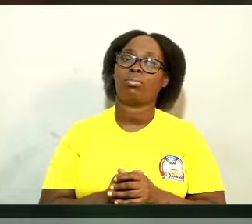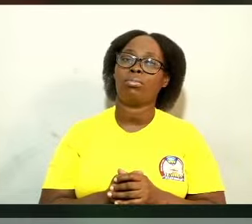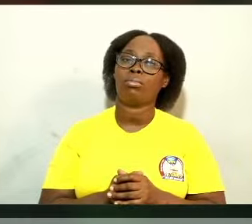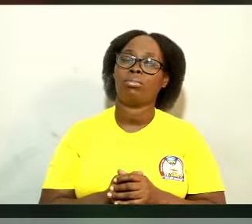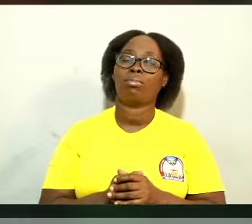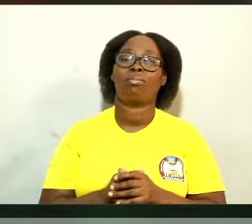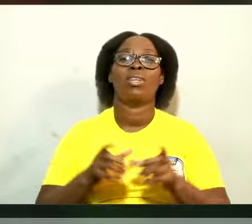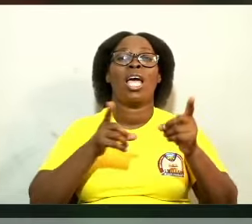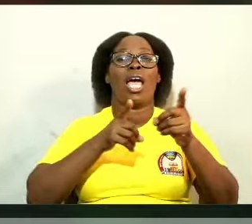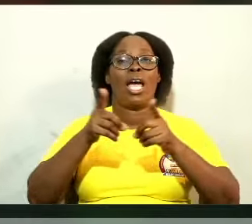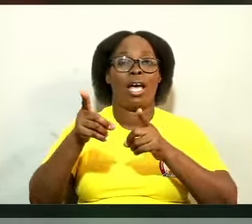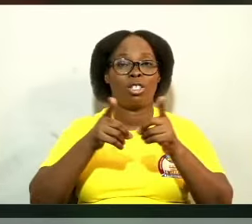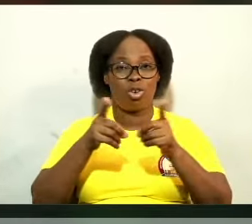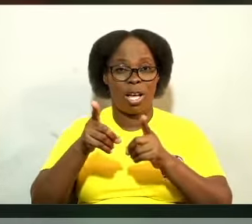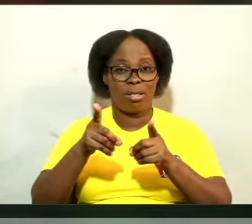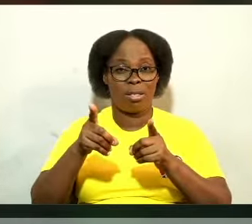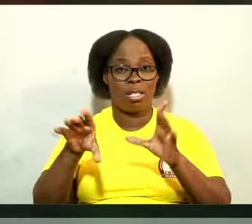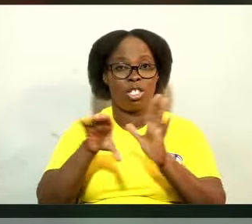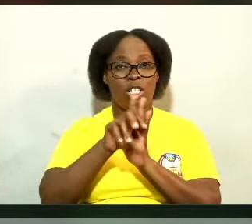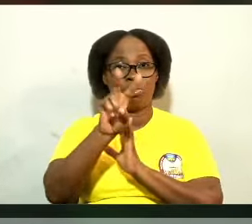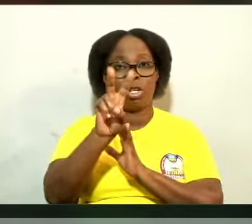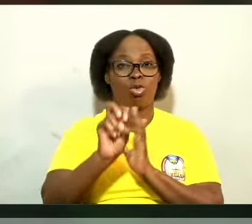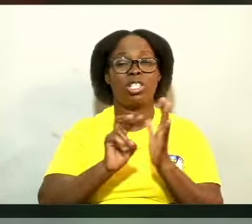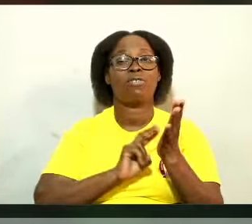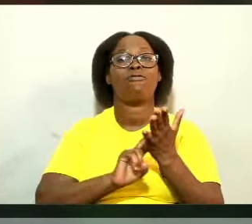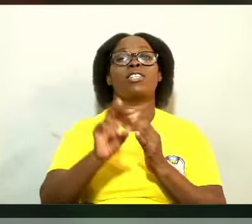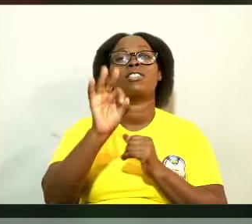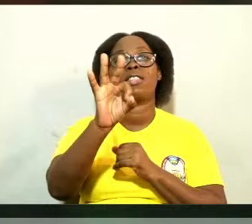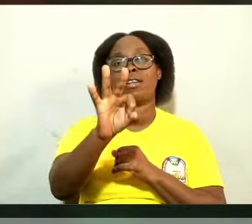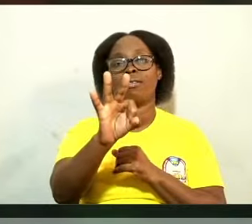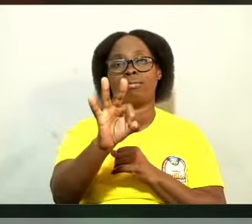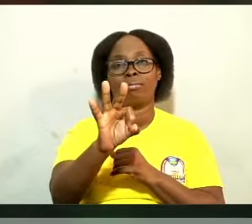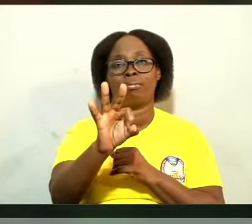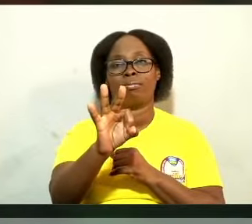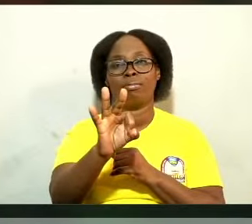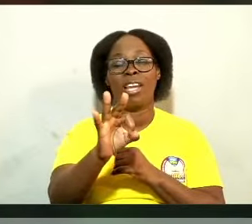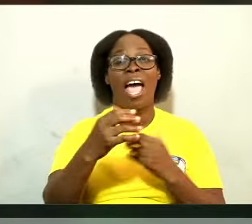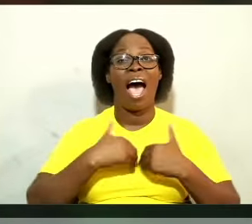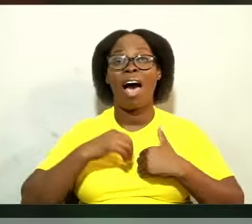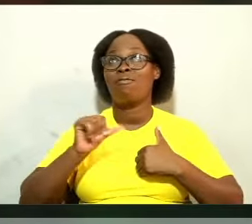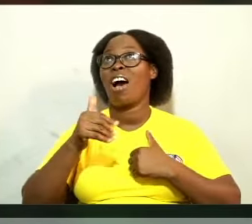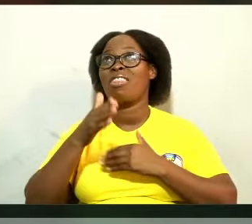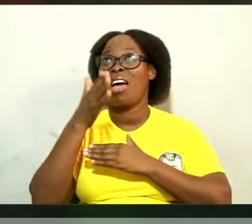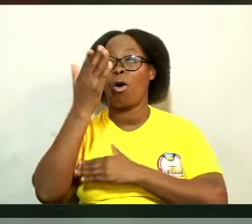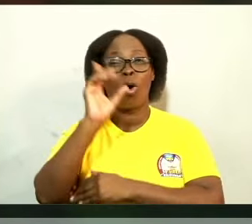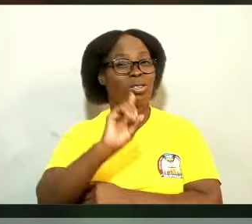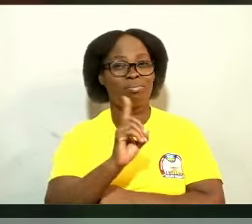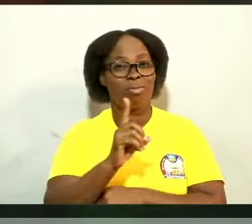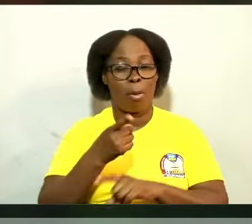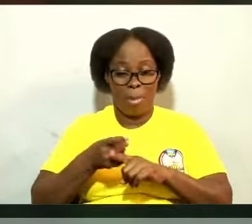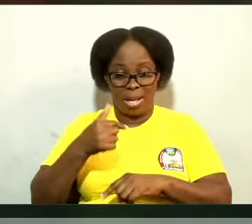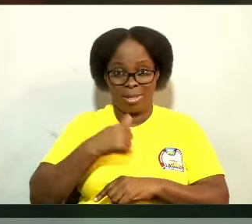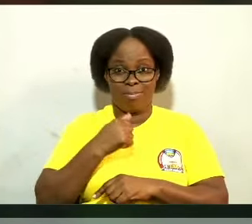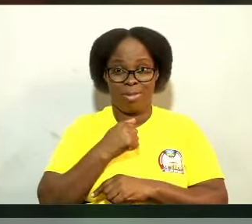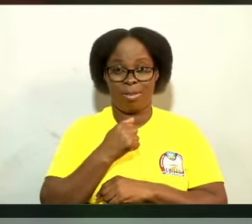Unasoma Kutoka 20 fungu la 3. Usiwe na miungu mingine ila